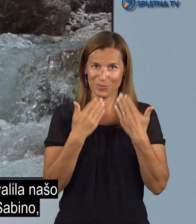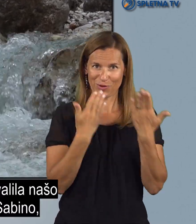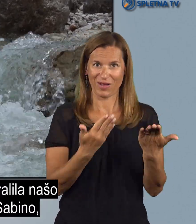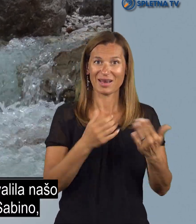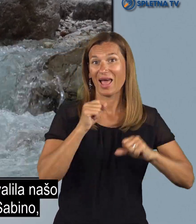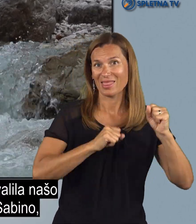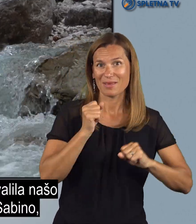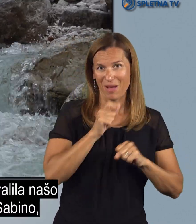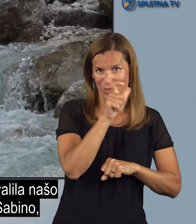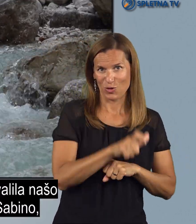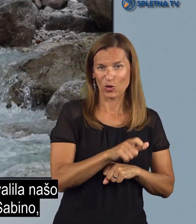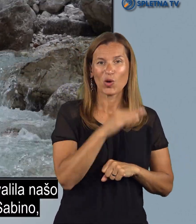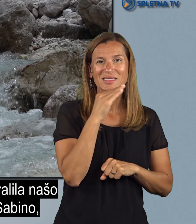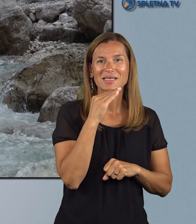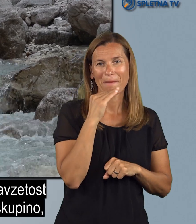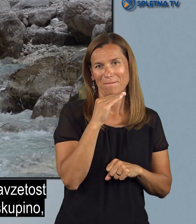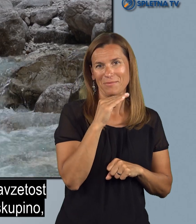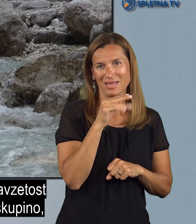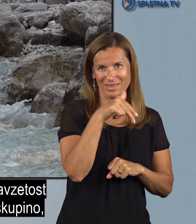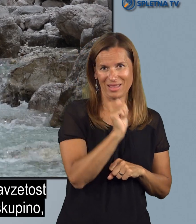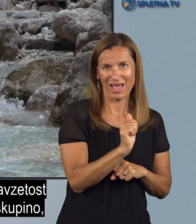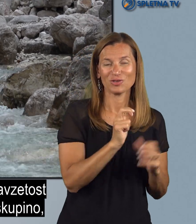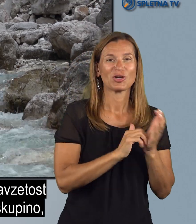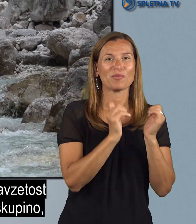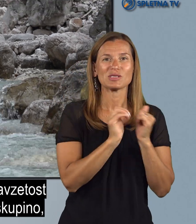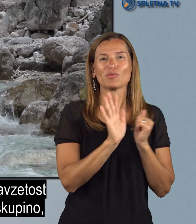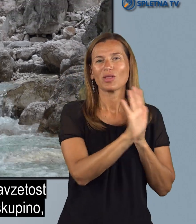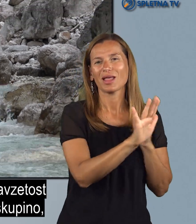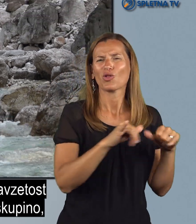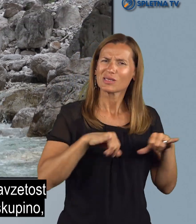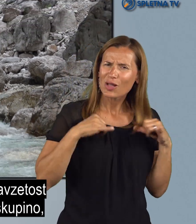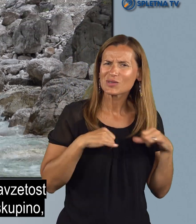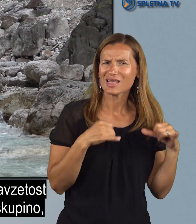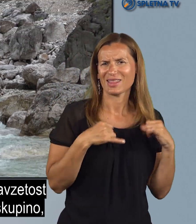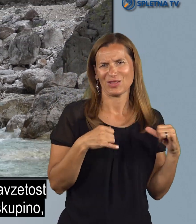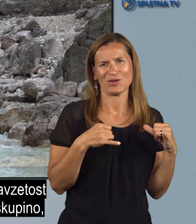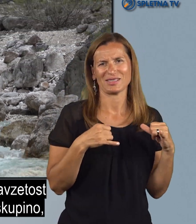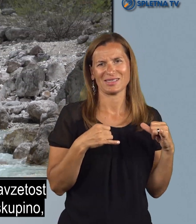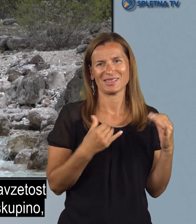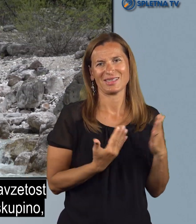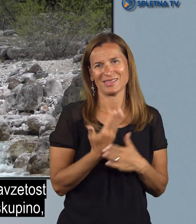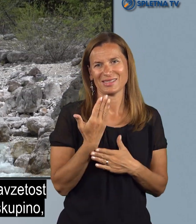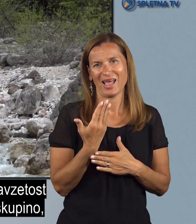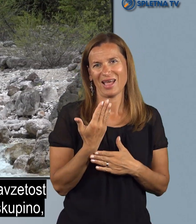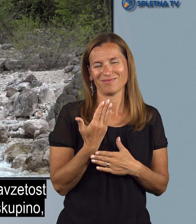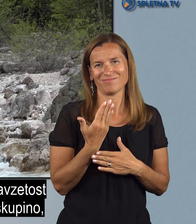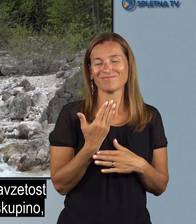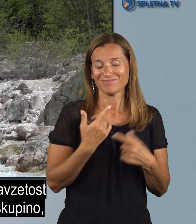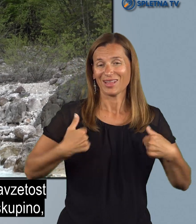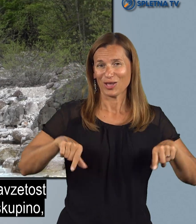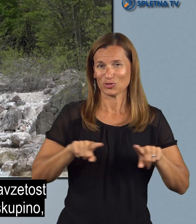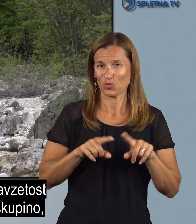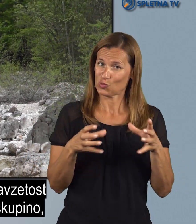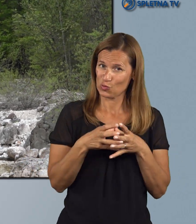našo animatorko Sabino, sploh njeno zavzetost za celo